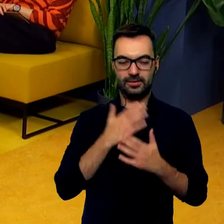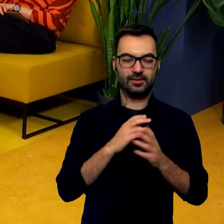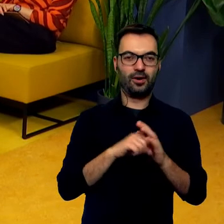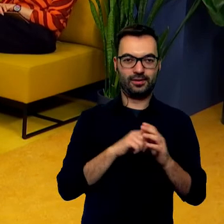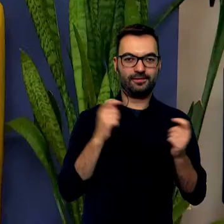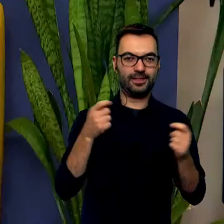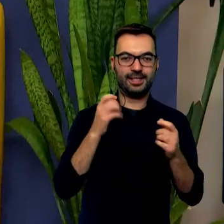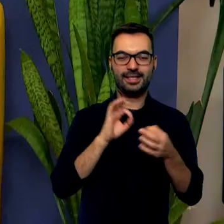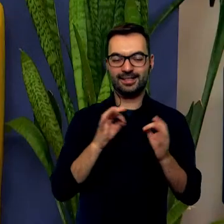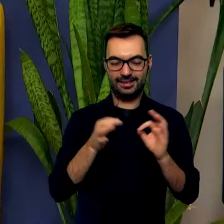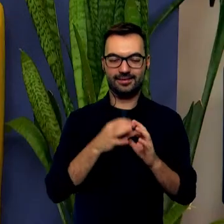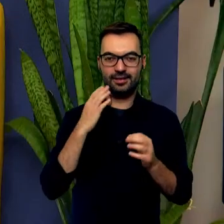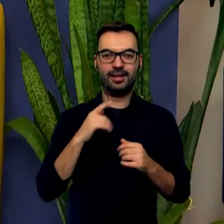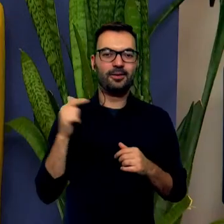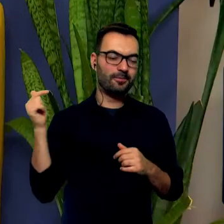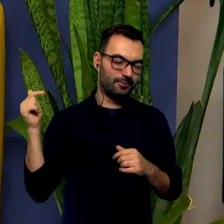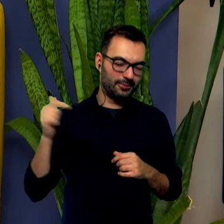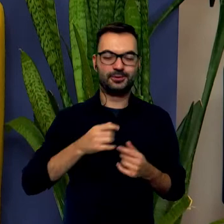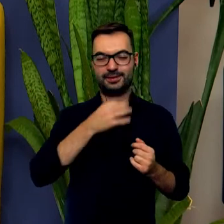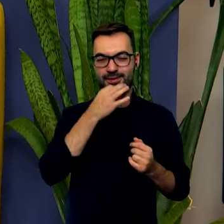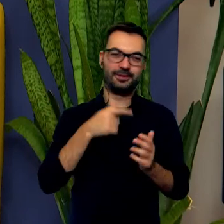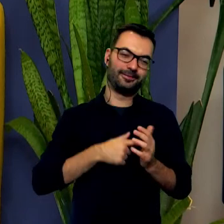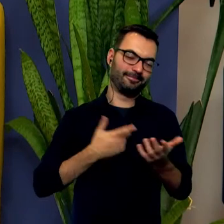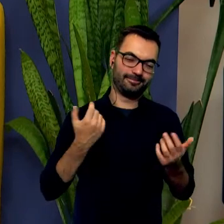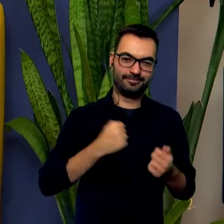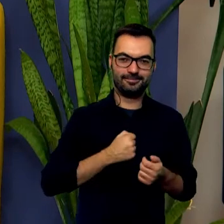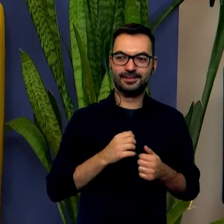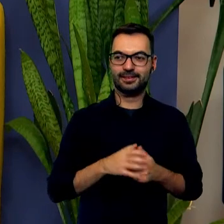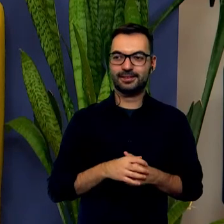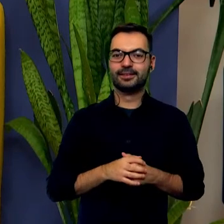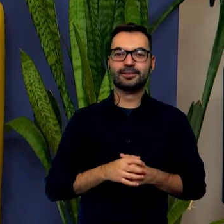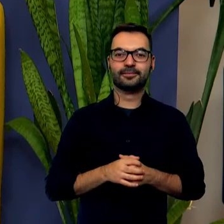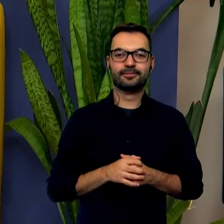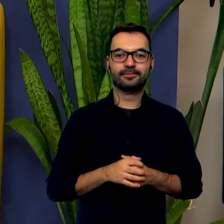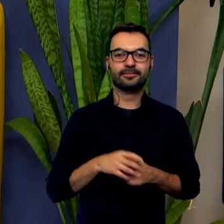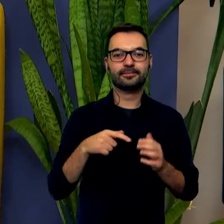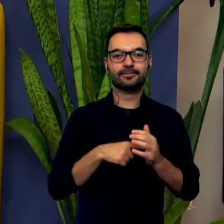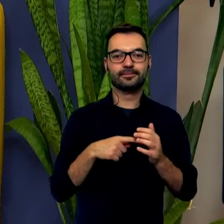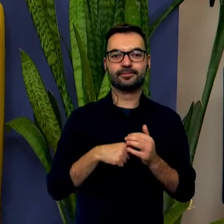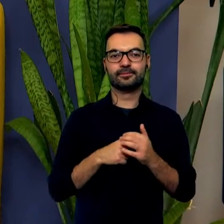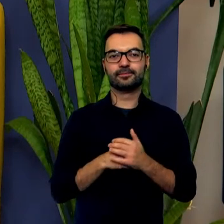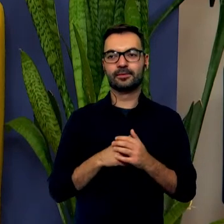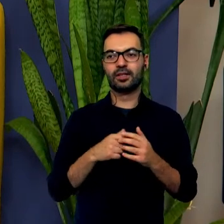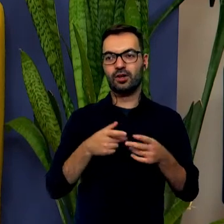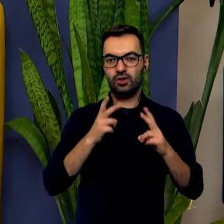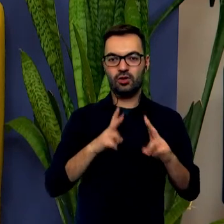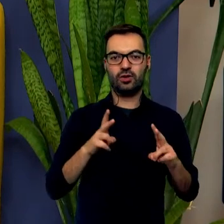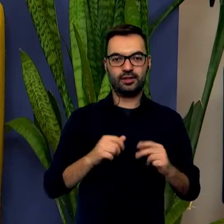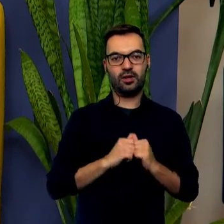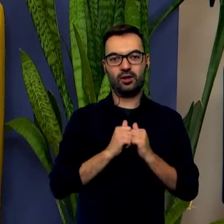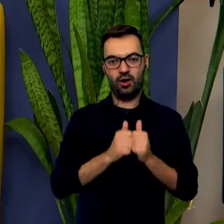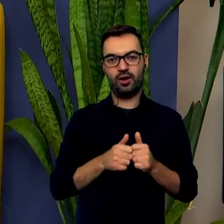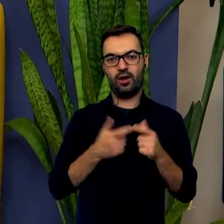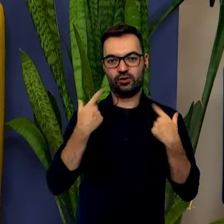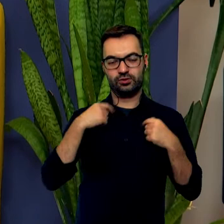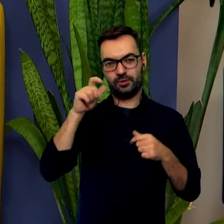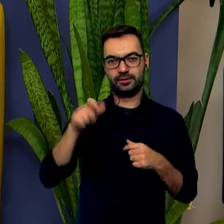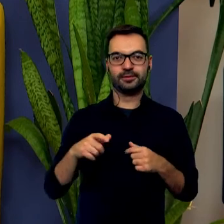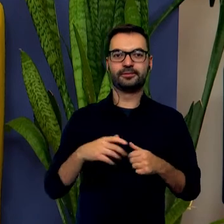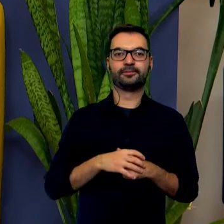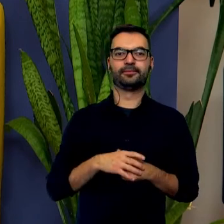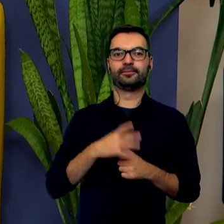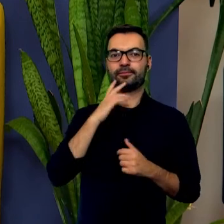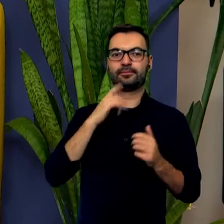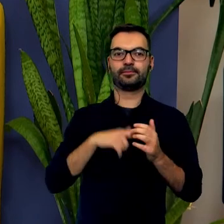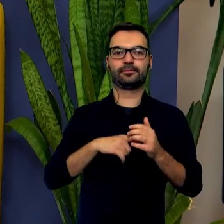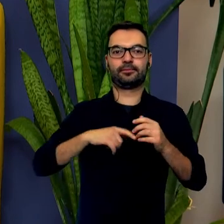Gdyni i od premiery filmu, ale muszę jeszcze ten wątek poruszyć, żeby cię zapytać właśnie o tę konkretną postać, bo też mówisz